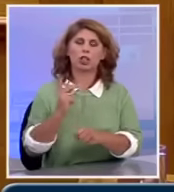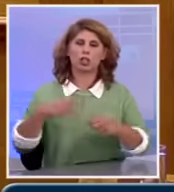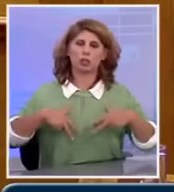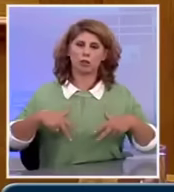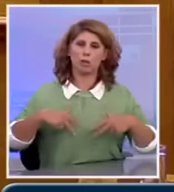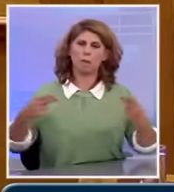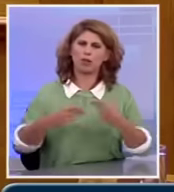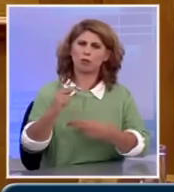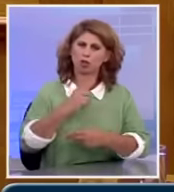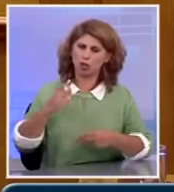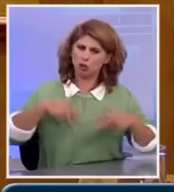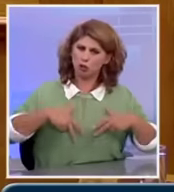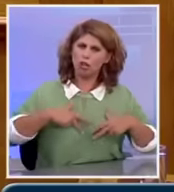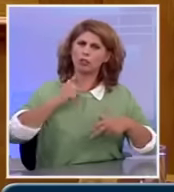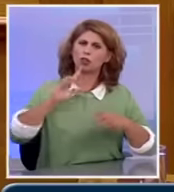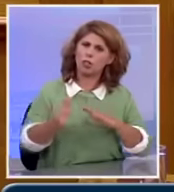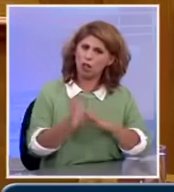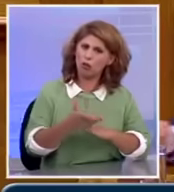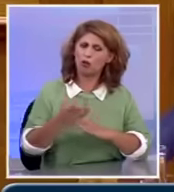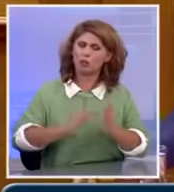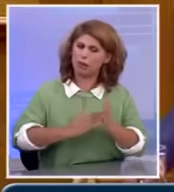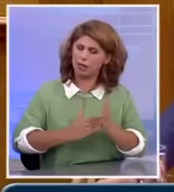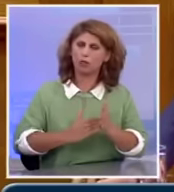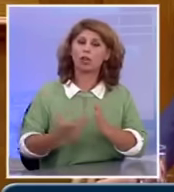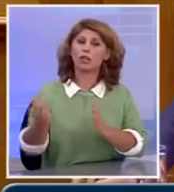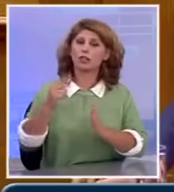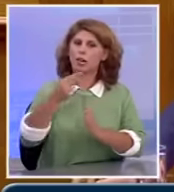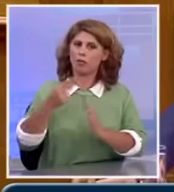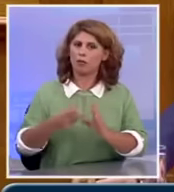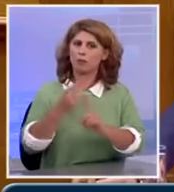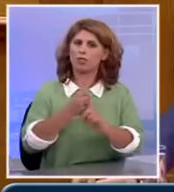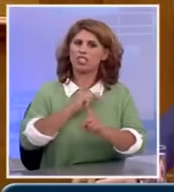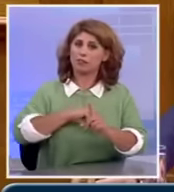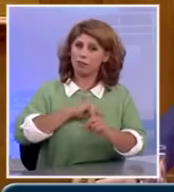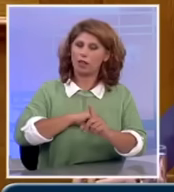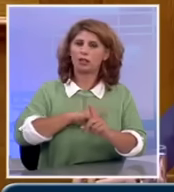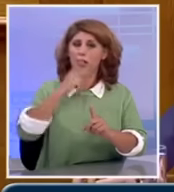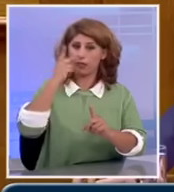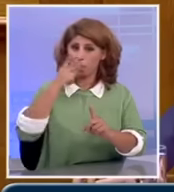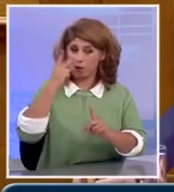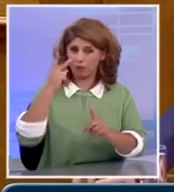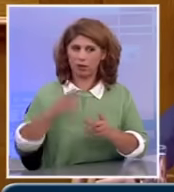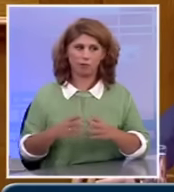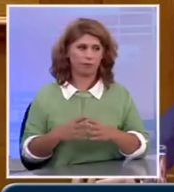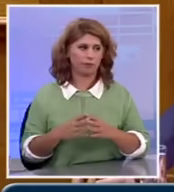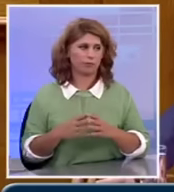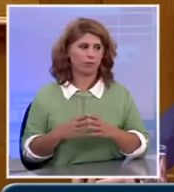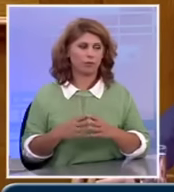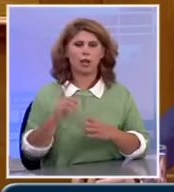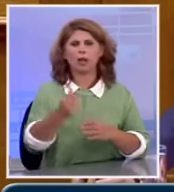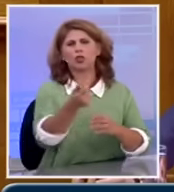κοινωνικό κράτος όπως και σε άλλα ζητήματα υπερασπίζεται συμφέροντα και δικαιώματα